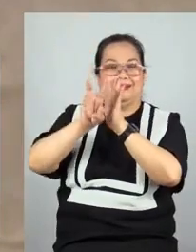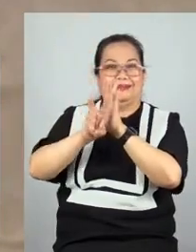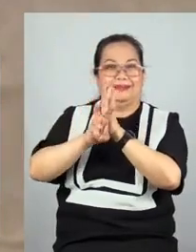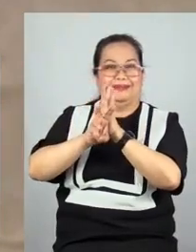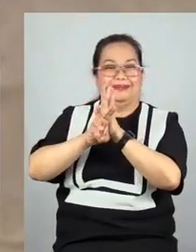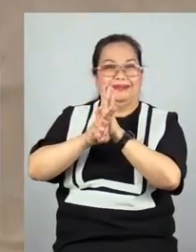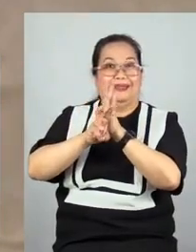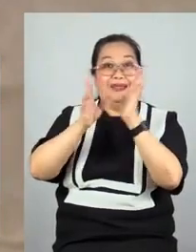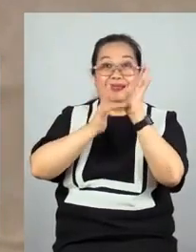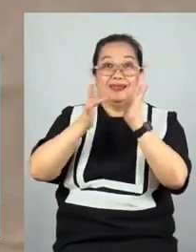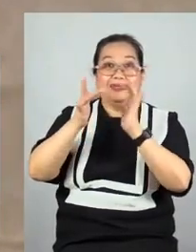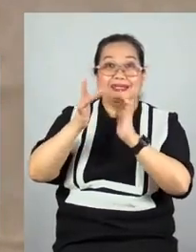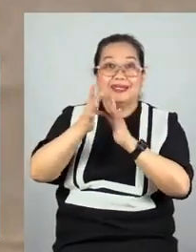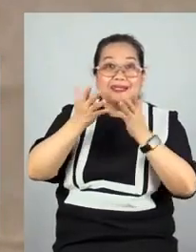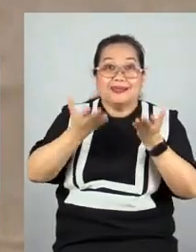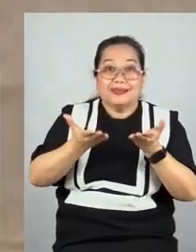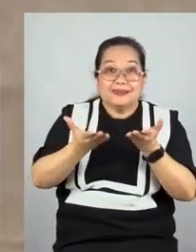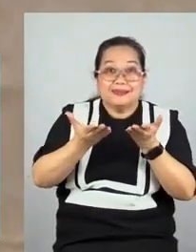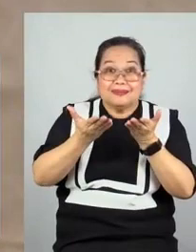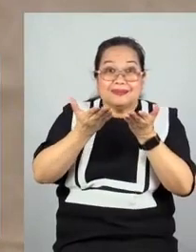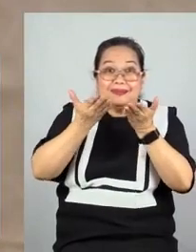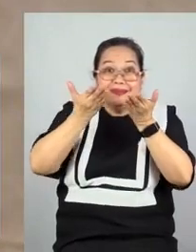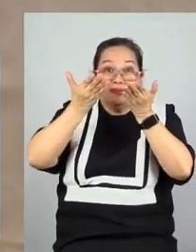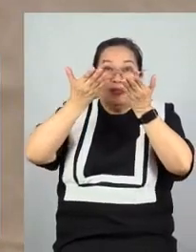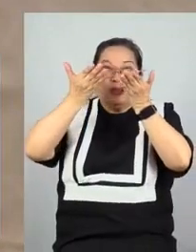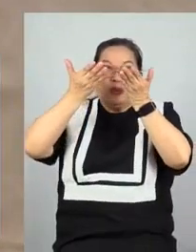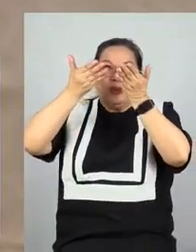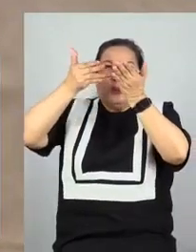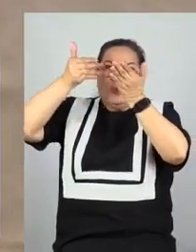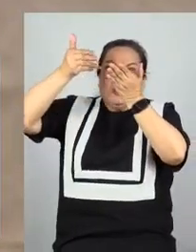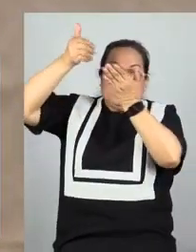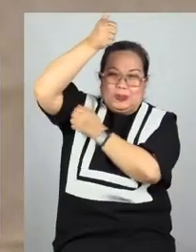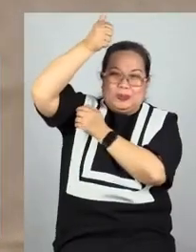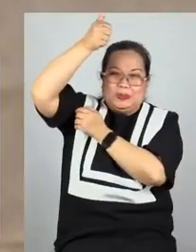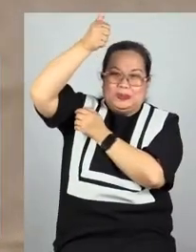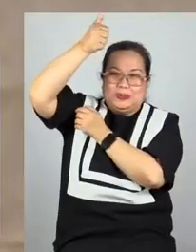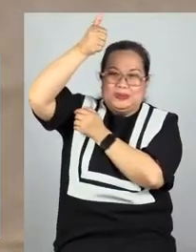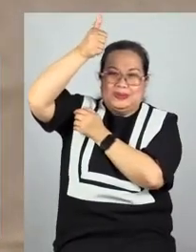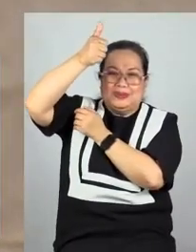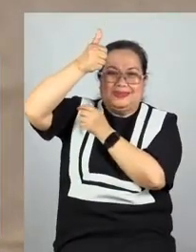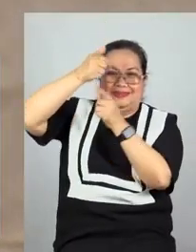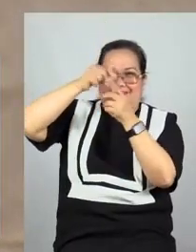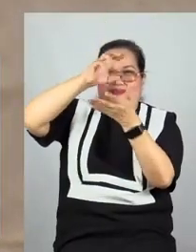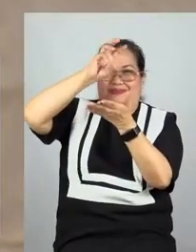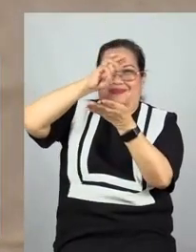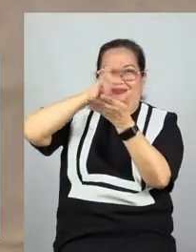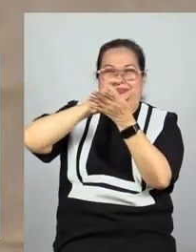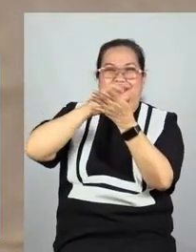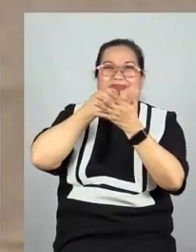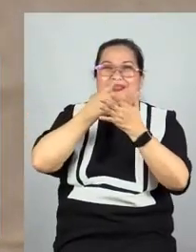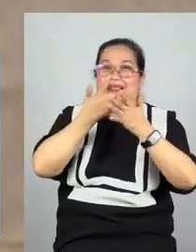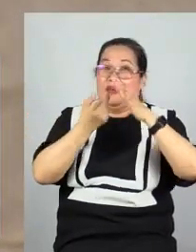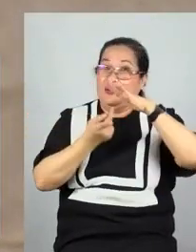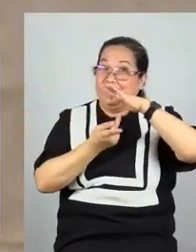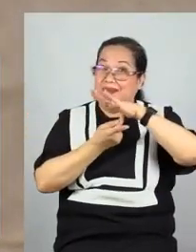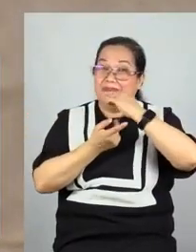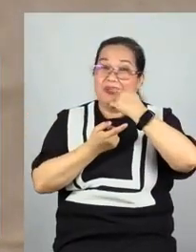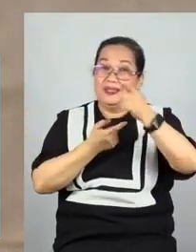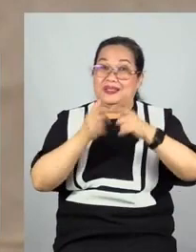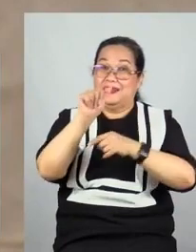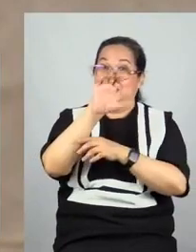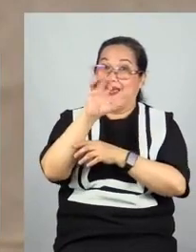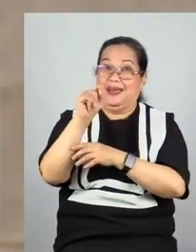siya ay itinanghal sa pinakamataas na posisyon. Sabi ni Pablo sa una niyang sermon sa Acts